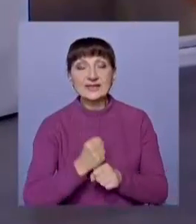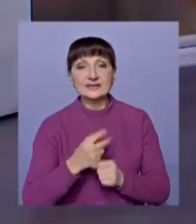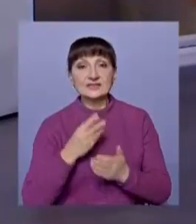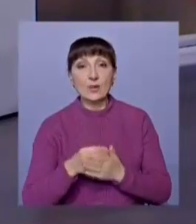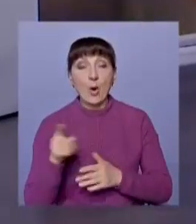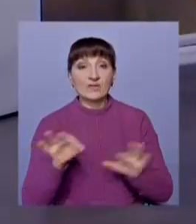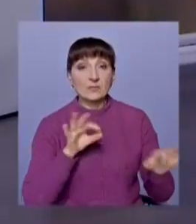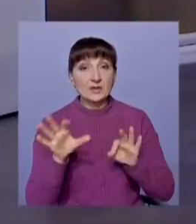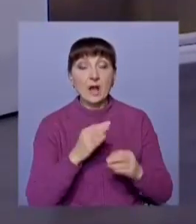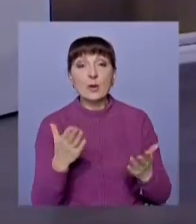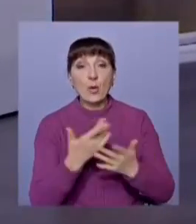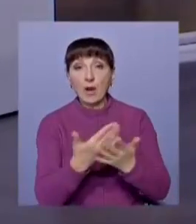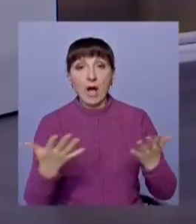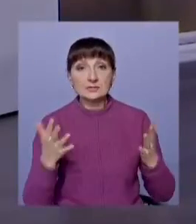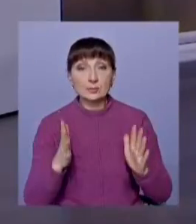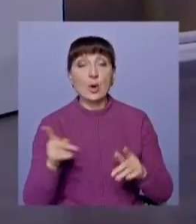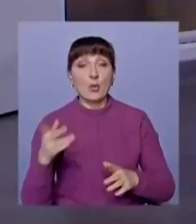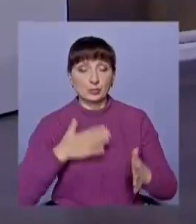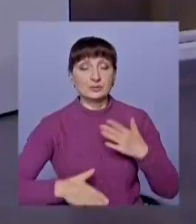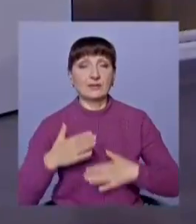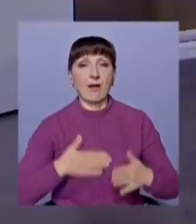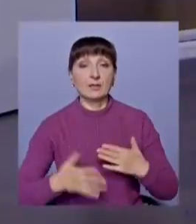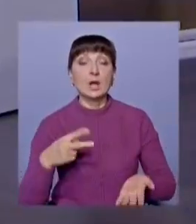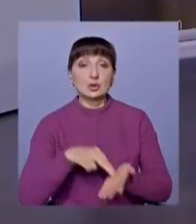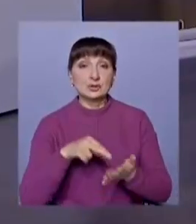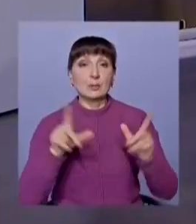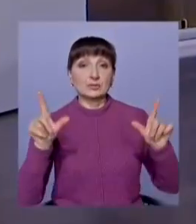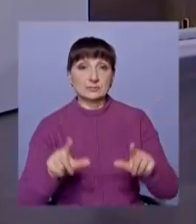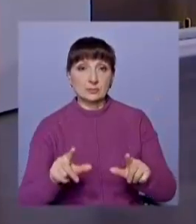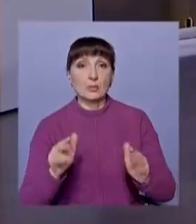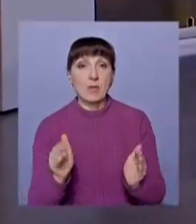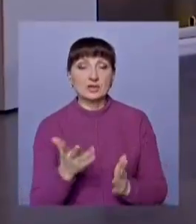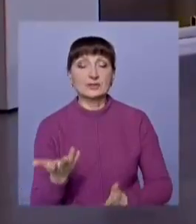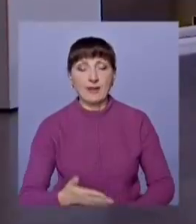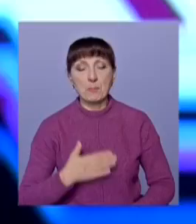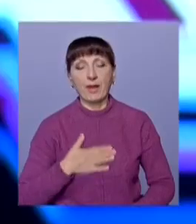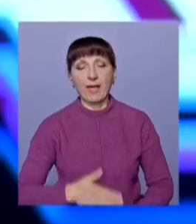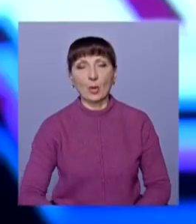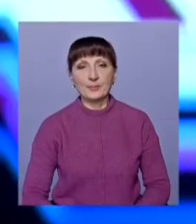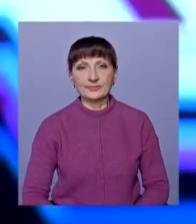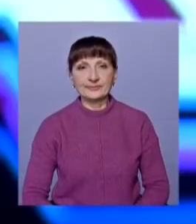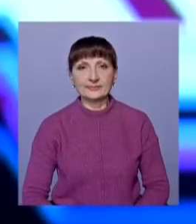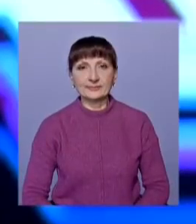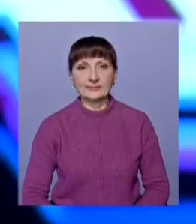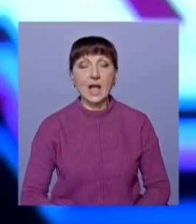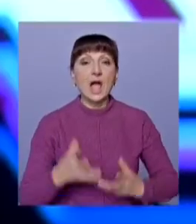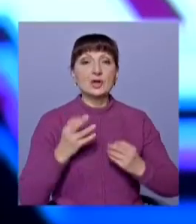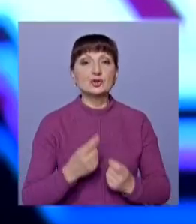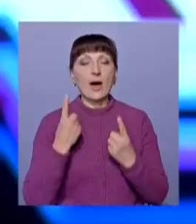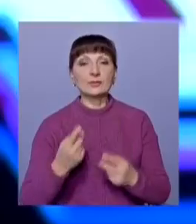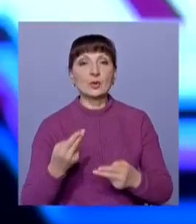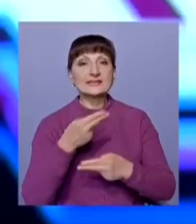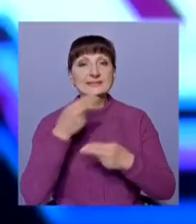несомненно, рад. А с учетом возросшей конкуренции и ценники пойдут? Обязательно. Приятные. Еще одну цитату